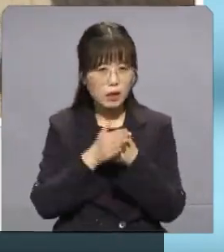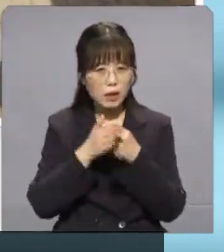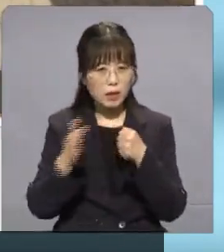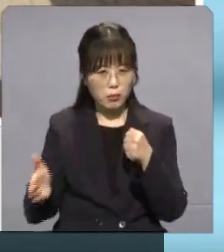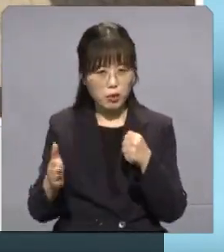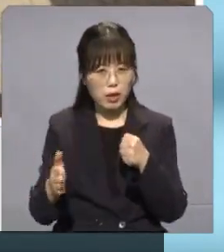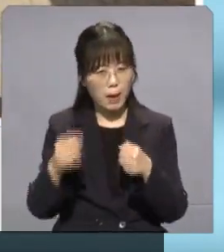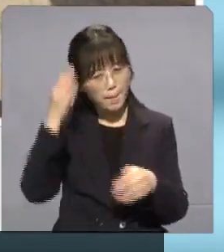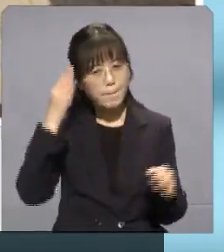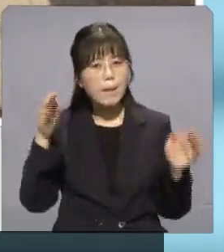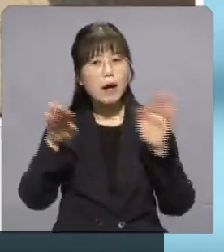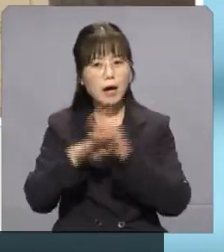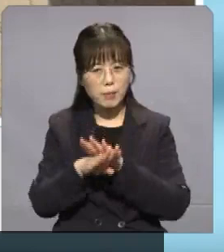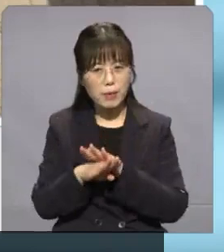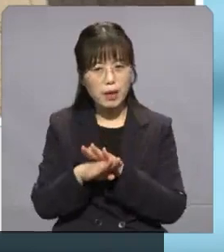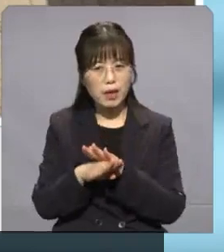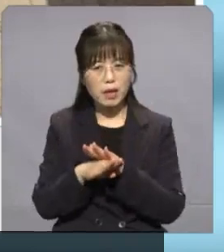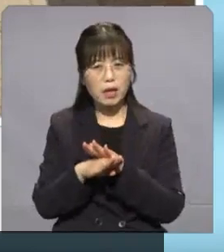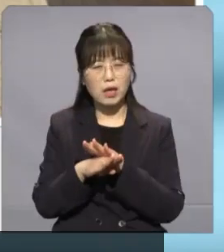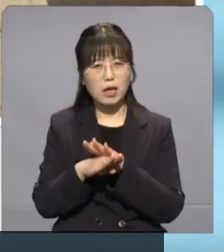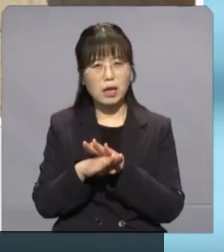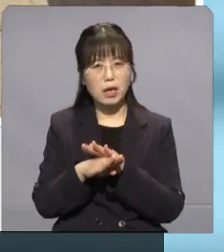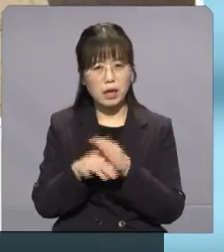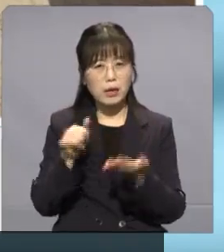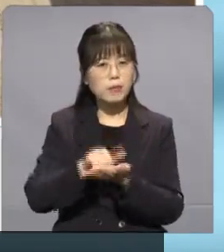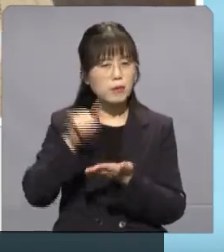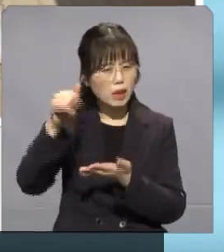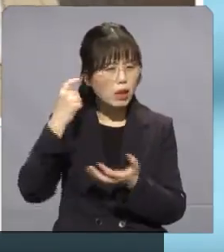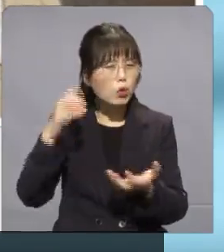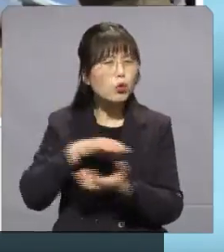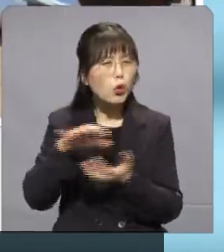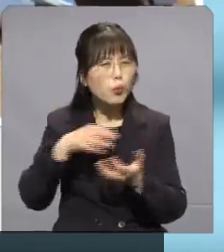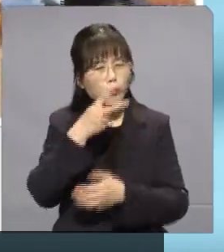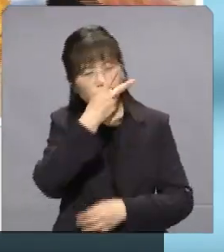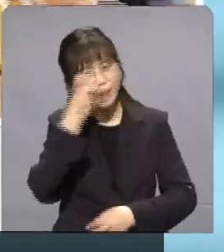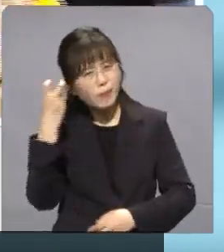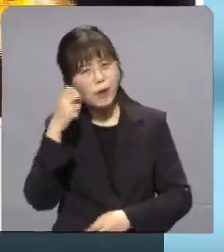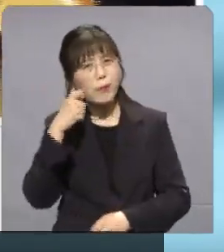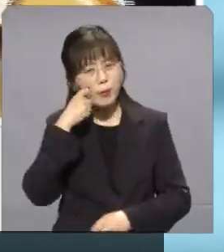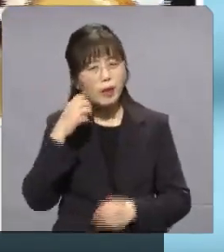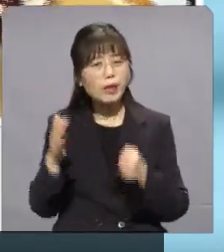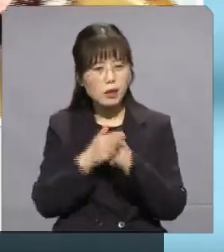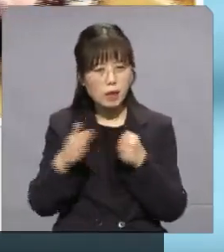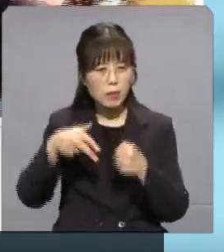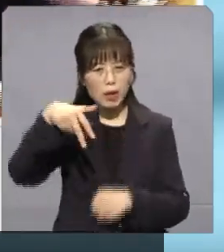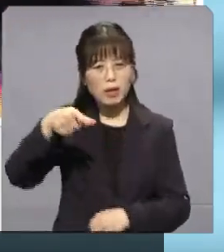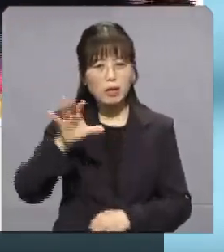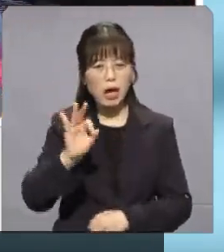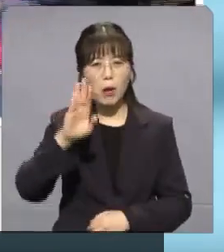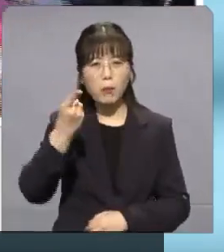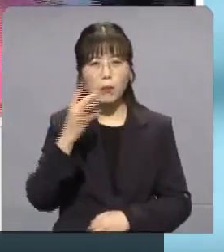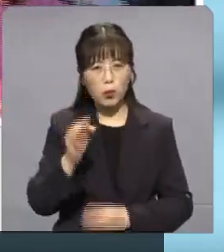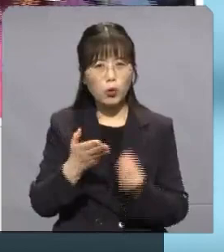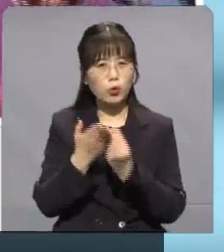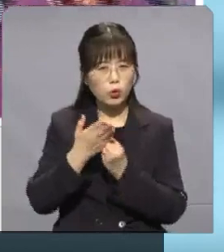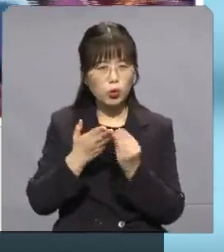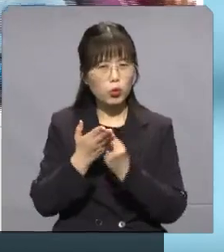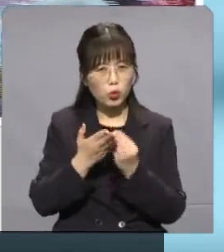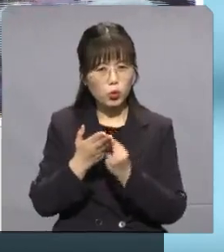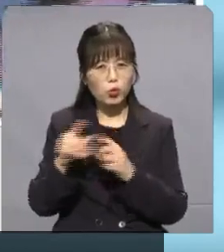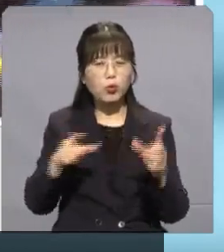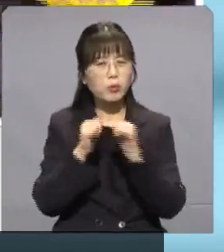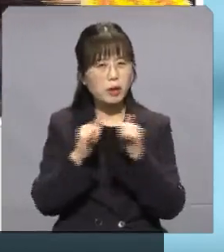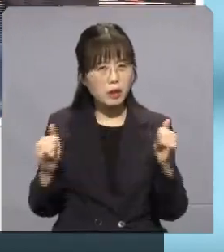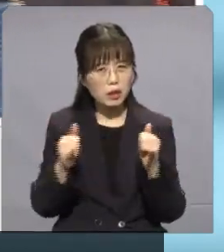보니까 밤에 비행기 소음으로 잠을 못 자니까 거기 장봉도 주민께서는 낮에 생활을 할 수가 없다